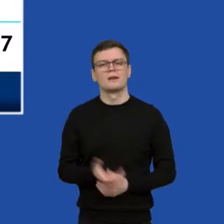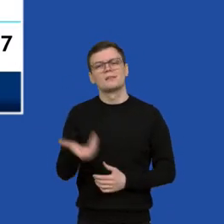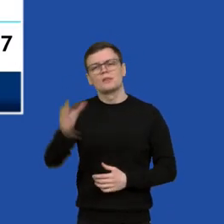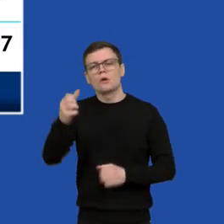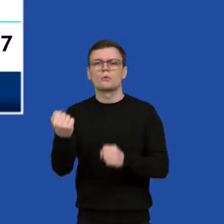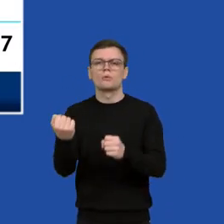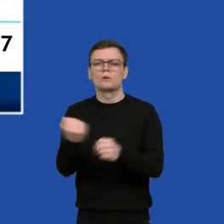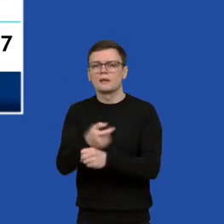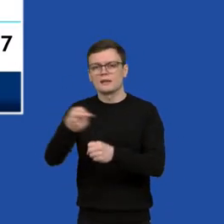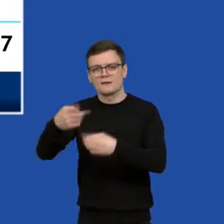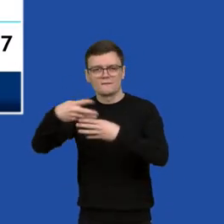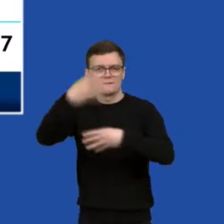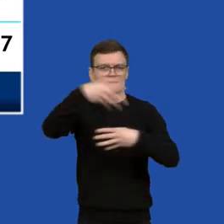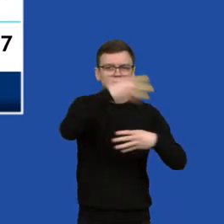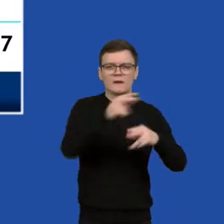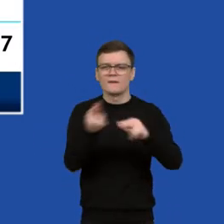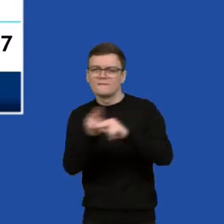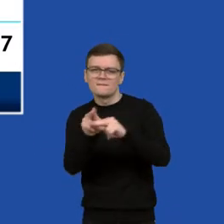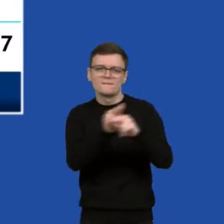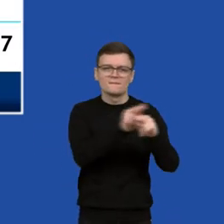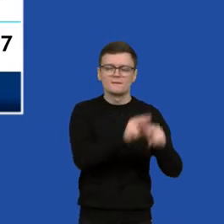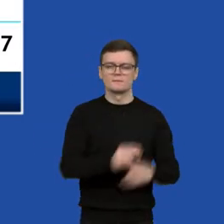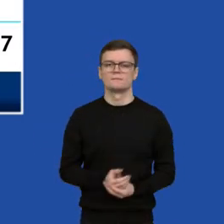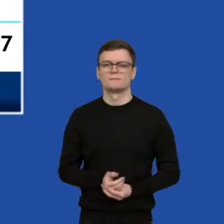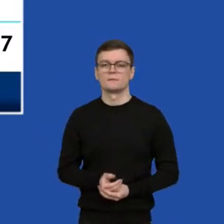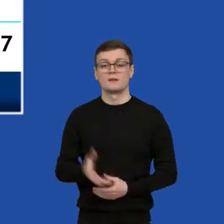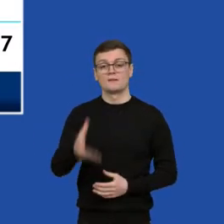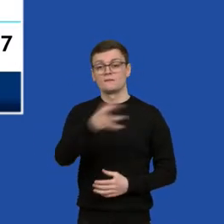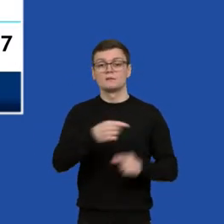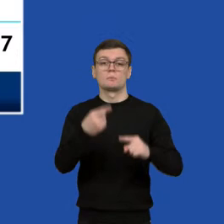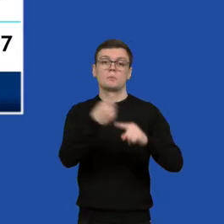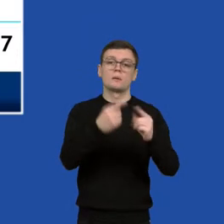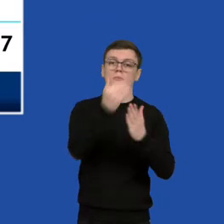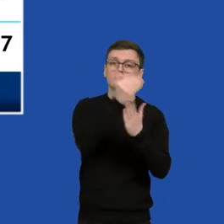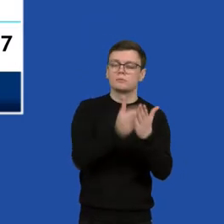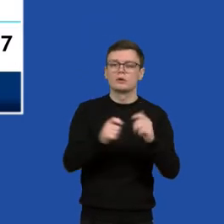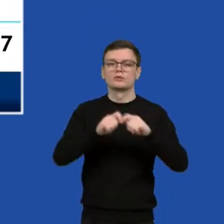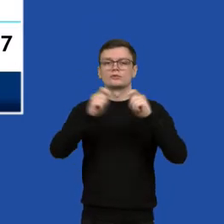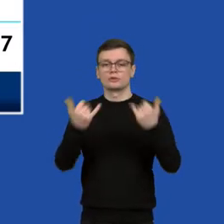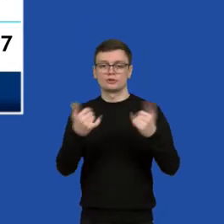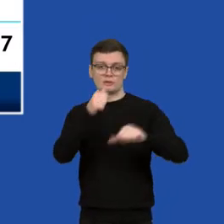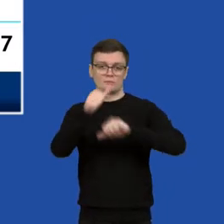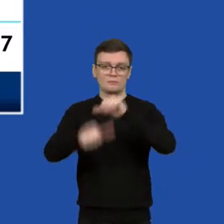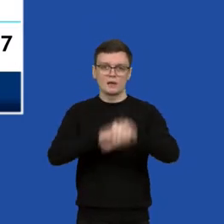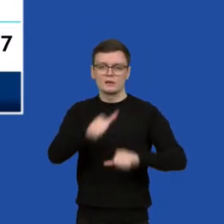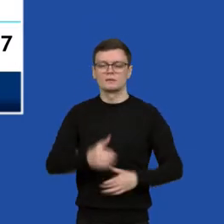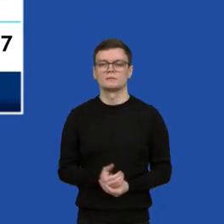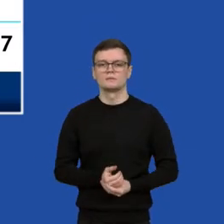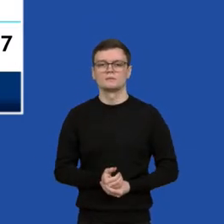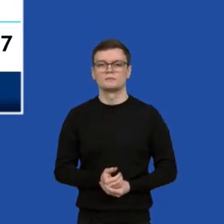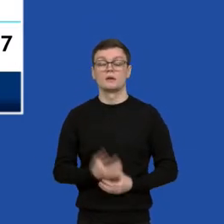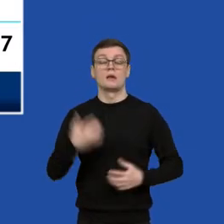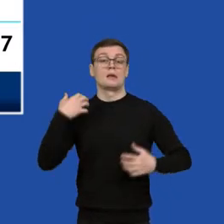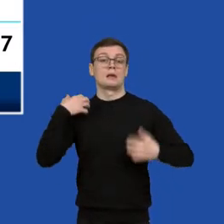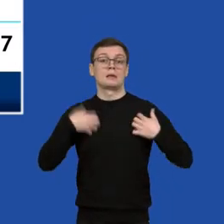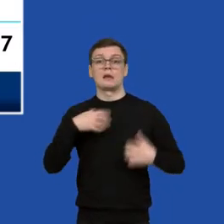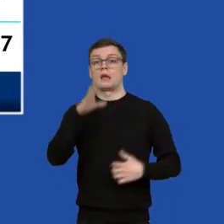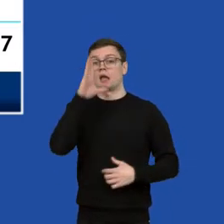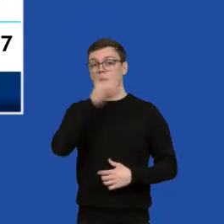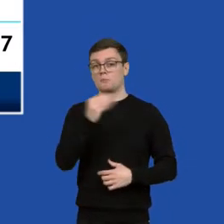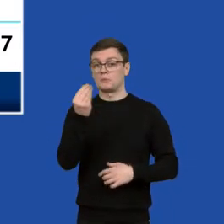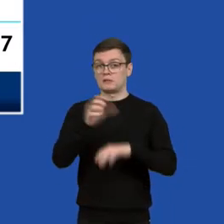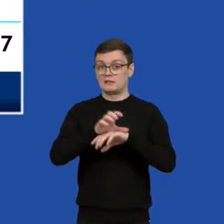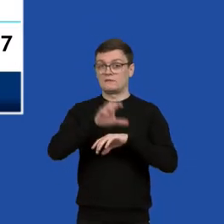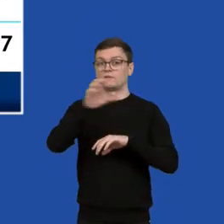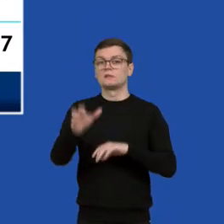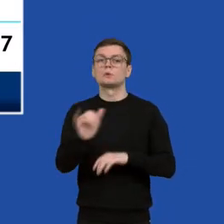būtų renovuota šiais metais. Visos šios priemonės startuoja šiais metais. Buvo paspartintos investicijos, tos, kurios jau